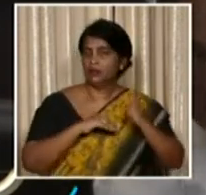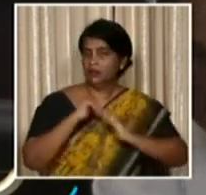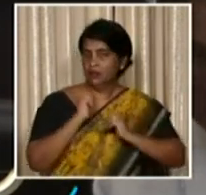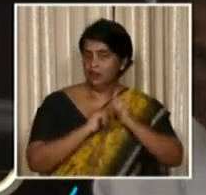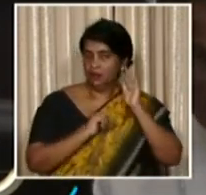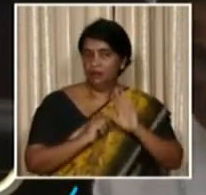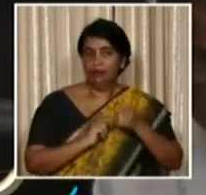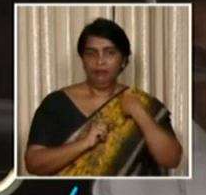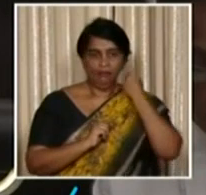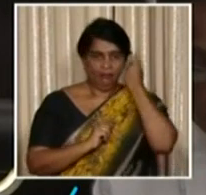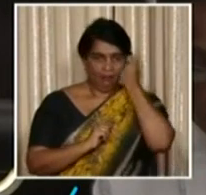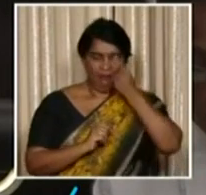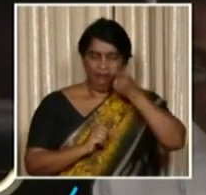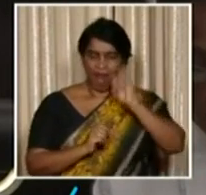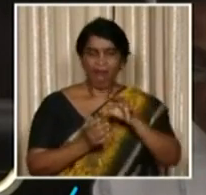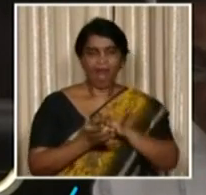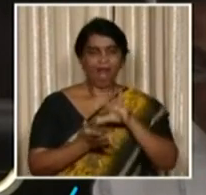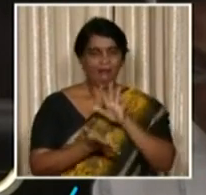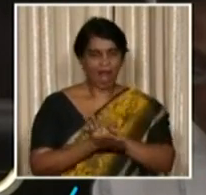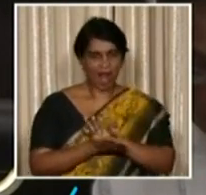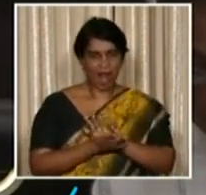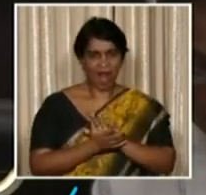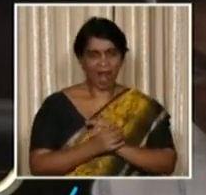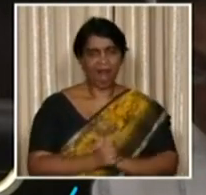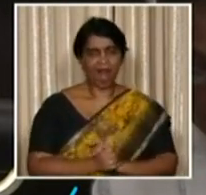සඳහා වන යෝජනා සම්මතිය